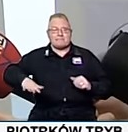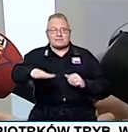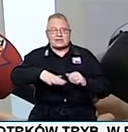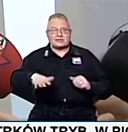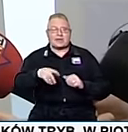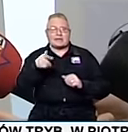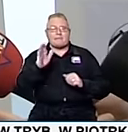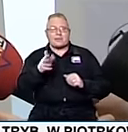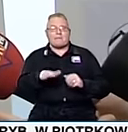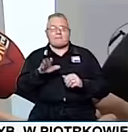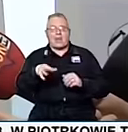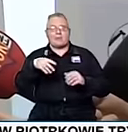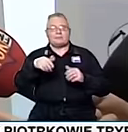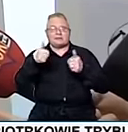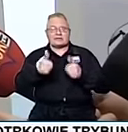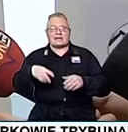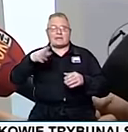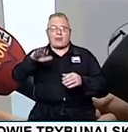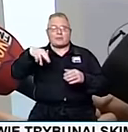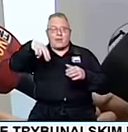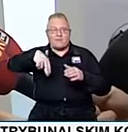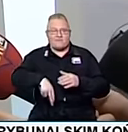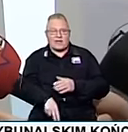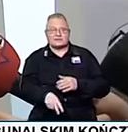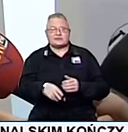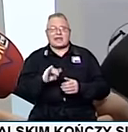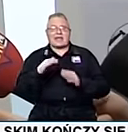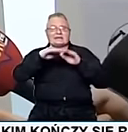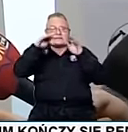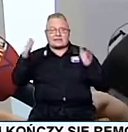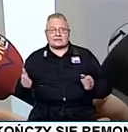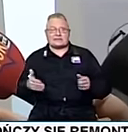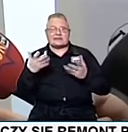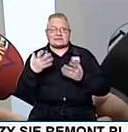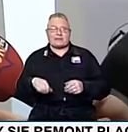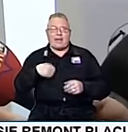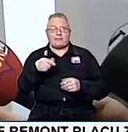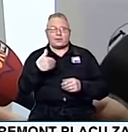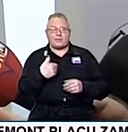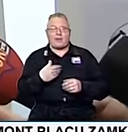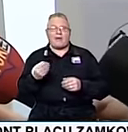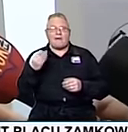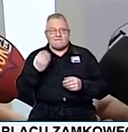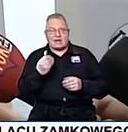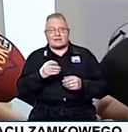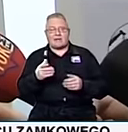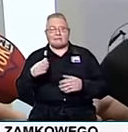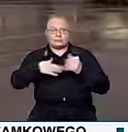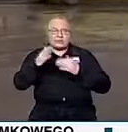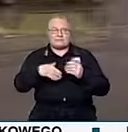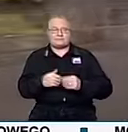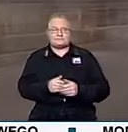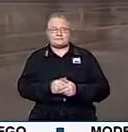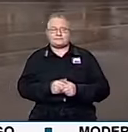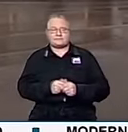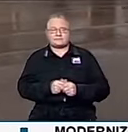które będą miały swoje wejścia, będą musiały być jakieś zadaszenia, także chcemy, żeby to też była fajna architektura, która pojawi się w